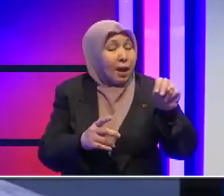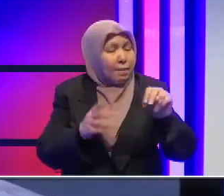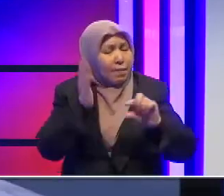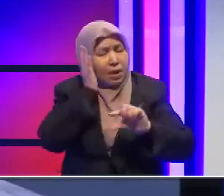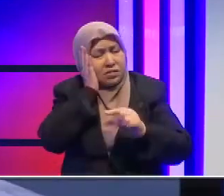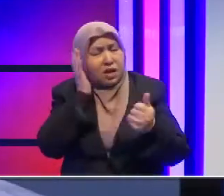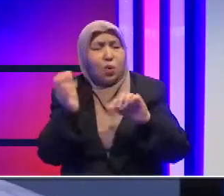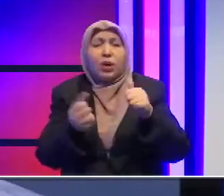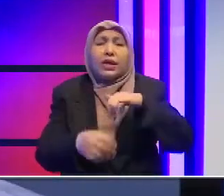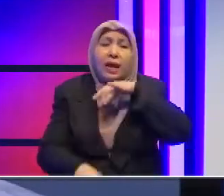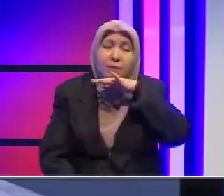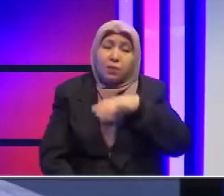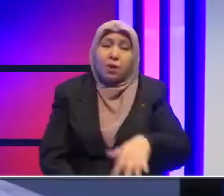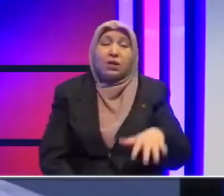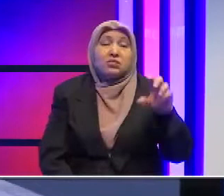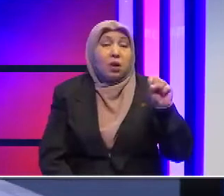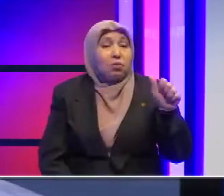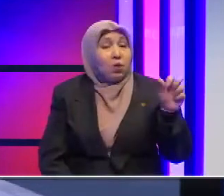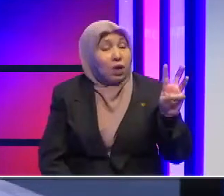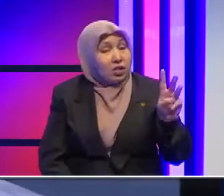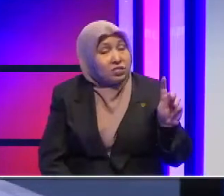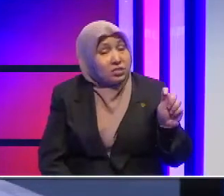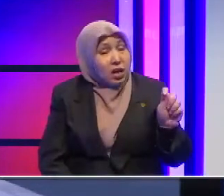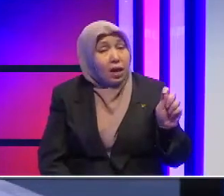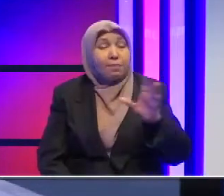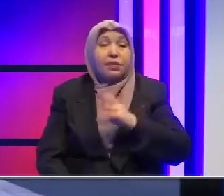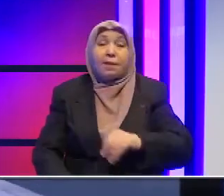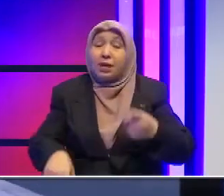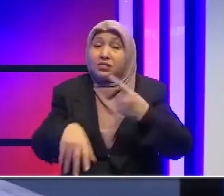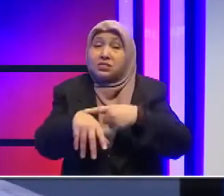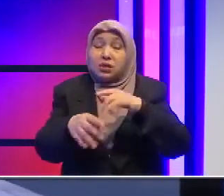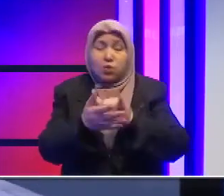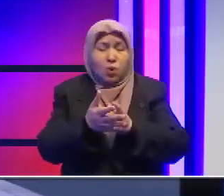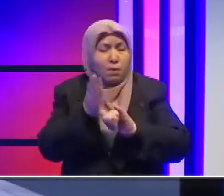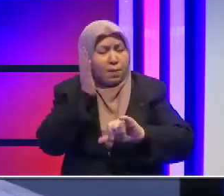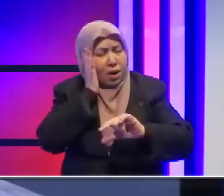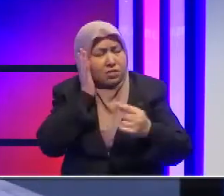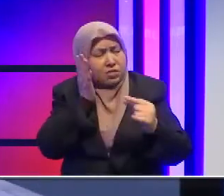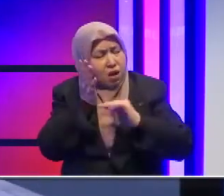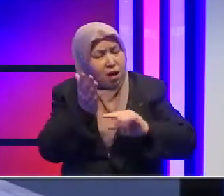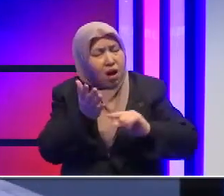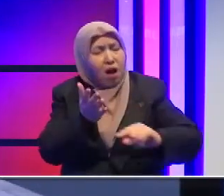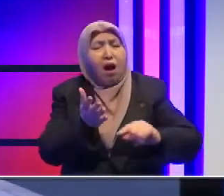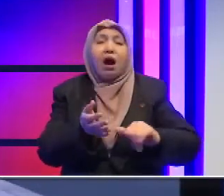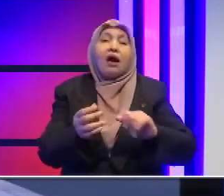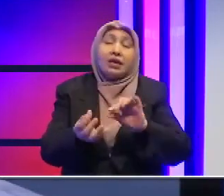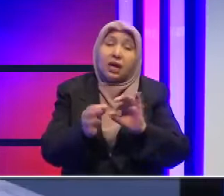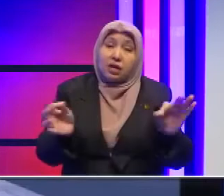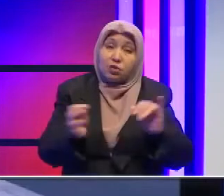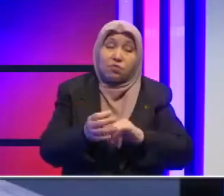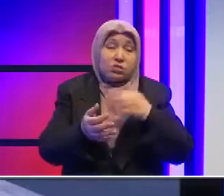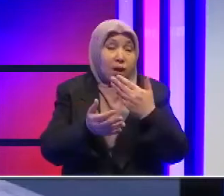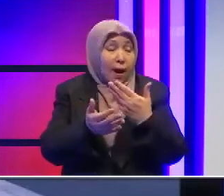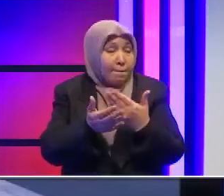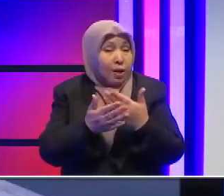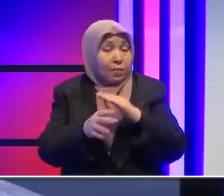atau pembacaan oleh Nabi sallallahu alaihi wasallam saat bila mana Nabi sallallahu alaihi wasallam nak membaca akan ayat tersebut, bila sampai kepada wa